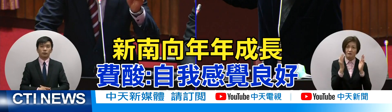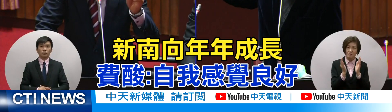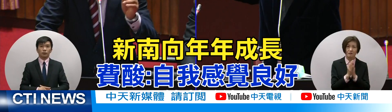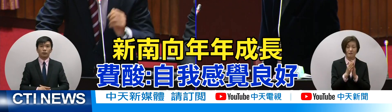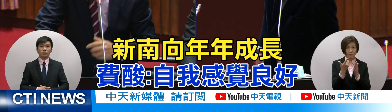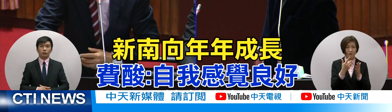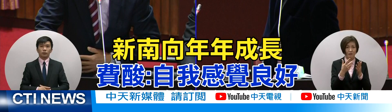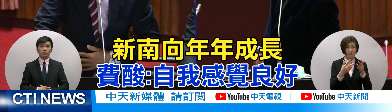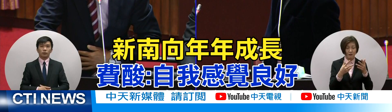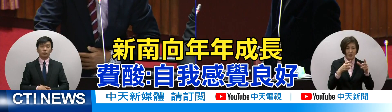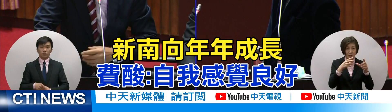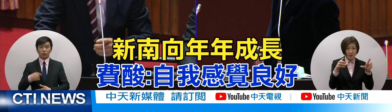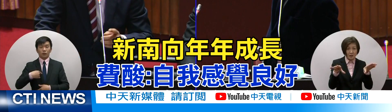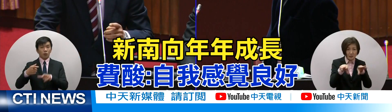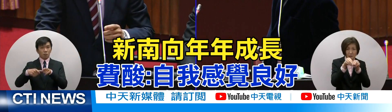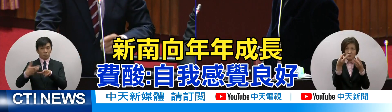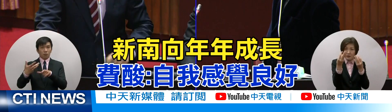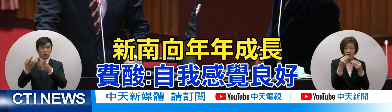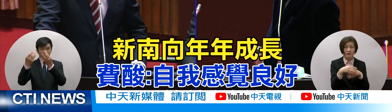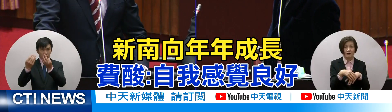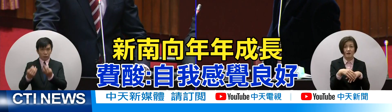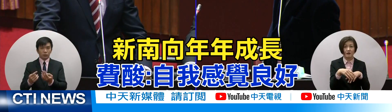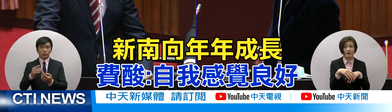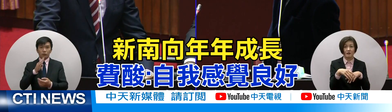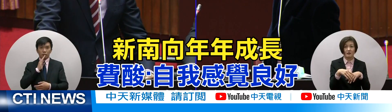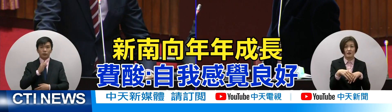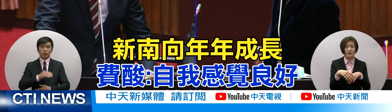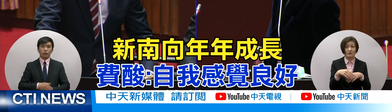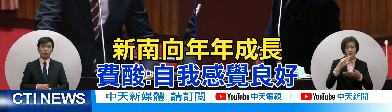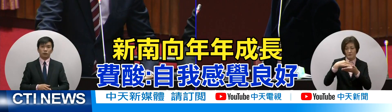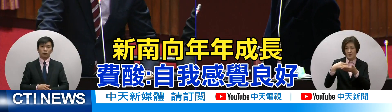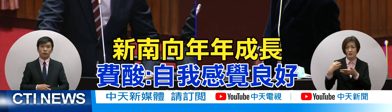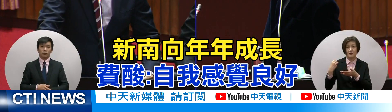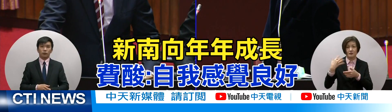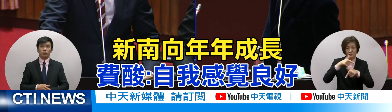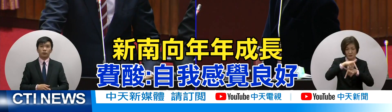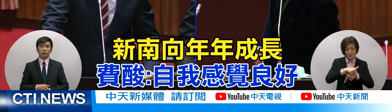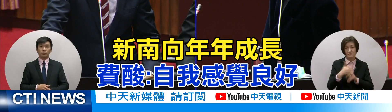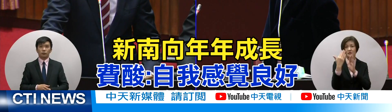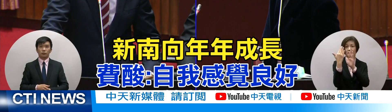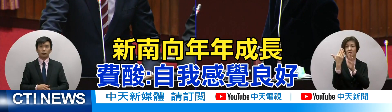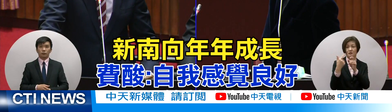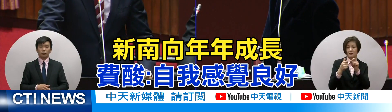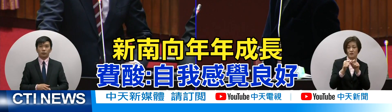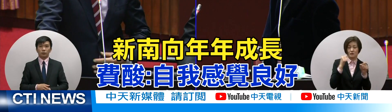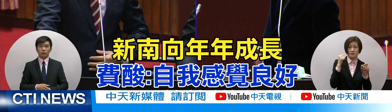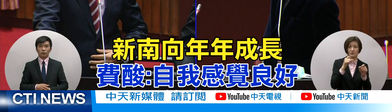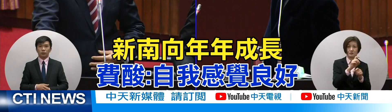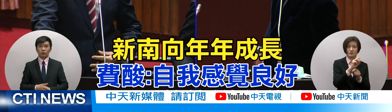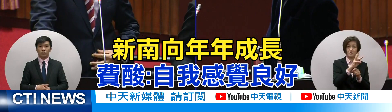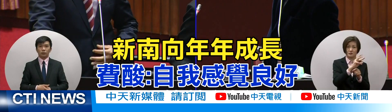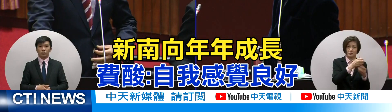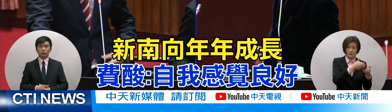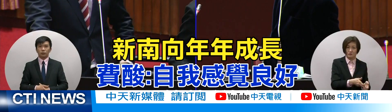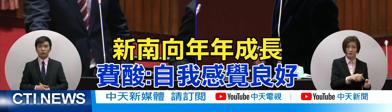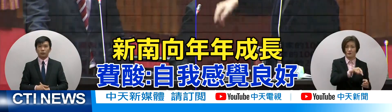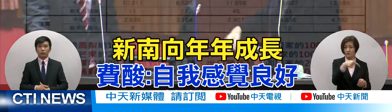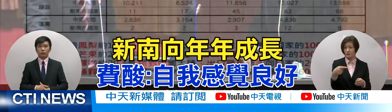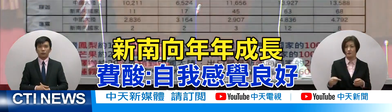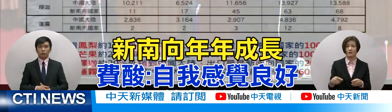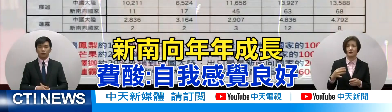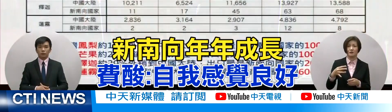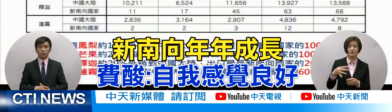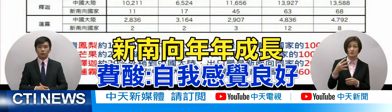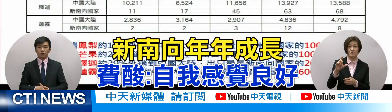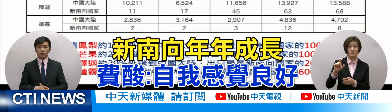同意这个是我们公布的数字。 卖到新南向，从5年前的13吨，到现在